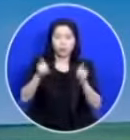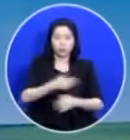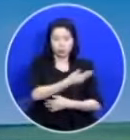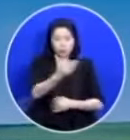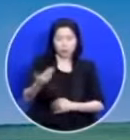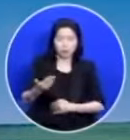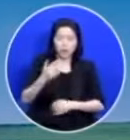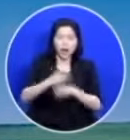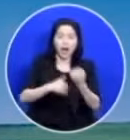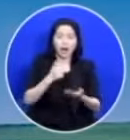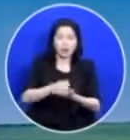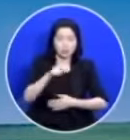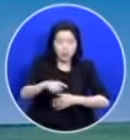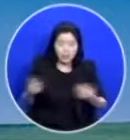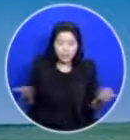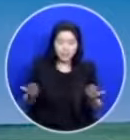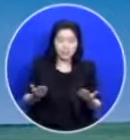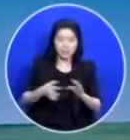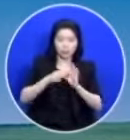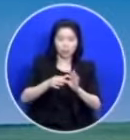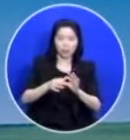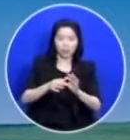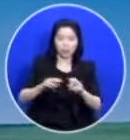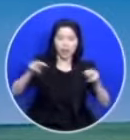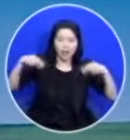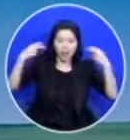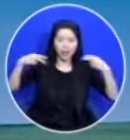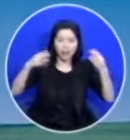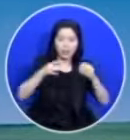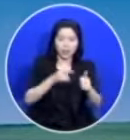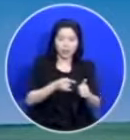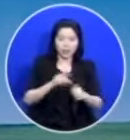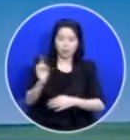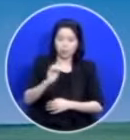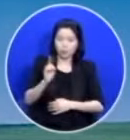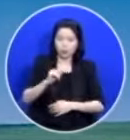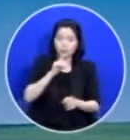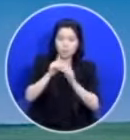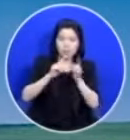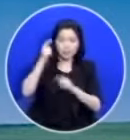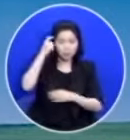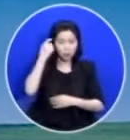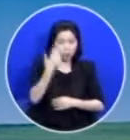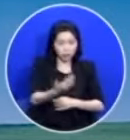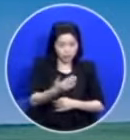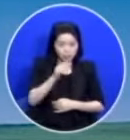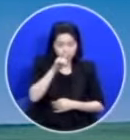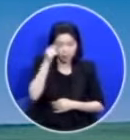하나님은이 사건을 통해 엘에게 엇을 말씀하시는